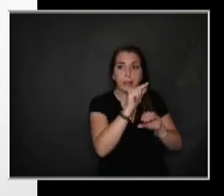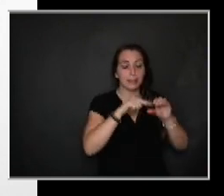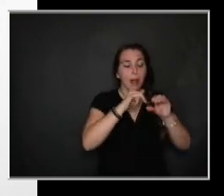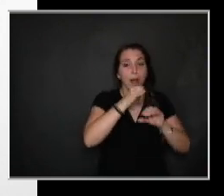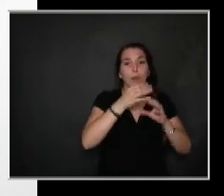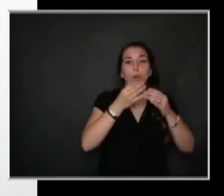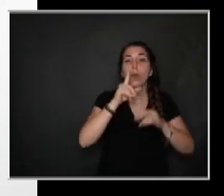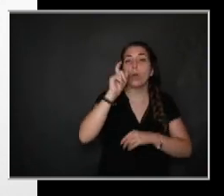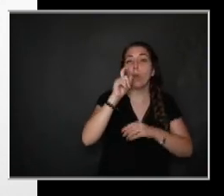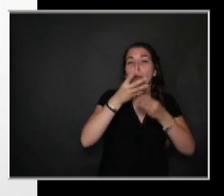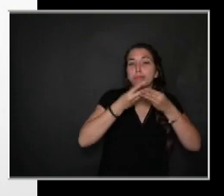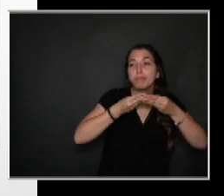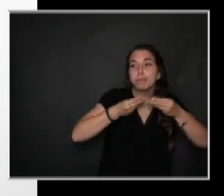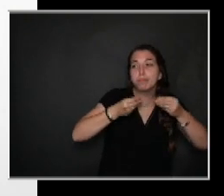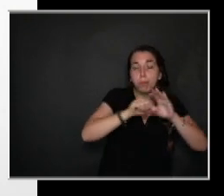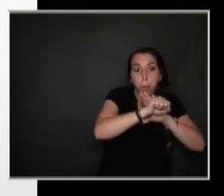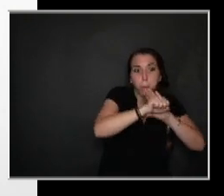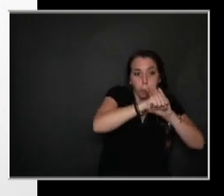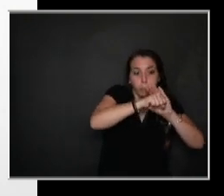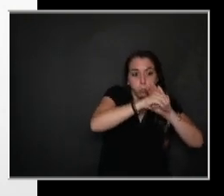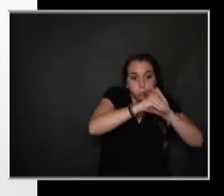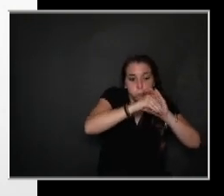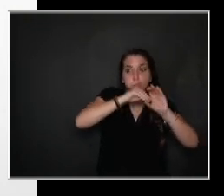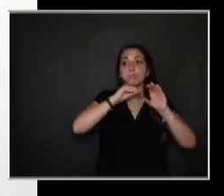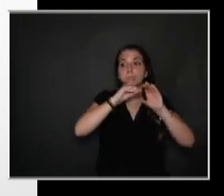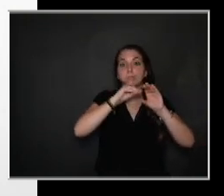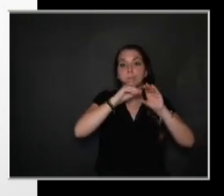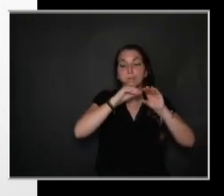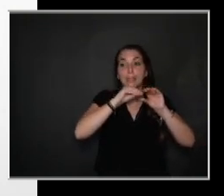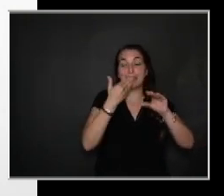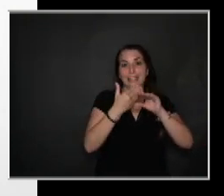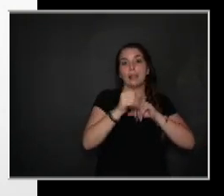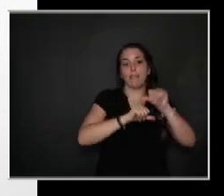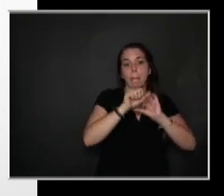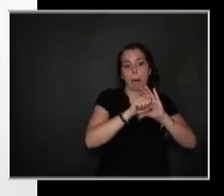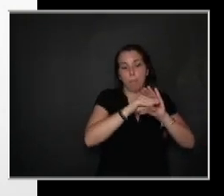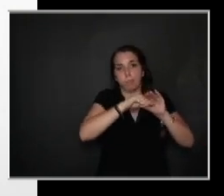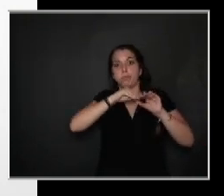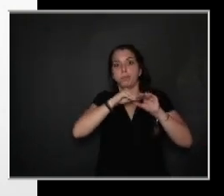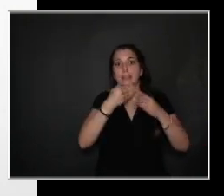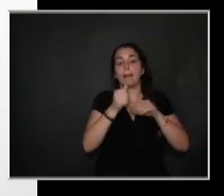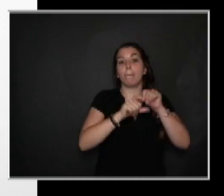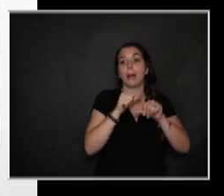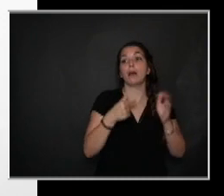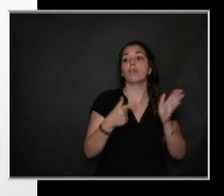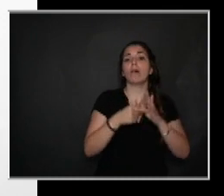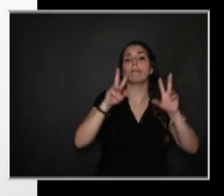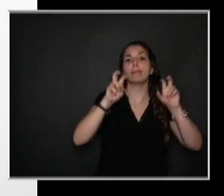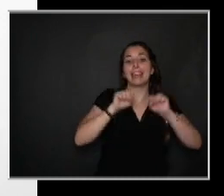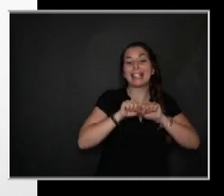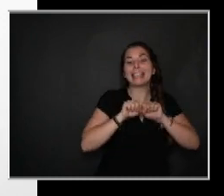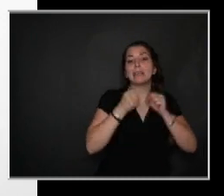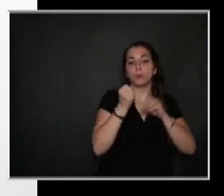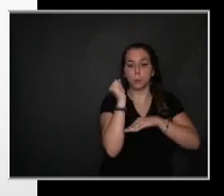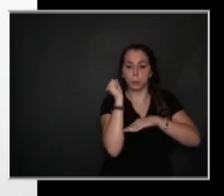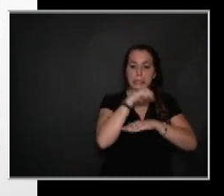a poussé sur l'anneau fibreux, et là, il a rompu. Et c'est ça qui fait très très mal. Et le signe de la cassure, c'est quand vous faites pencher